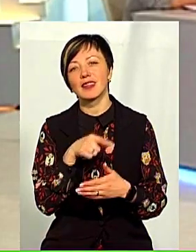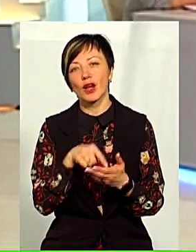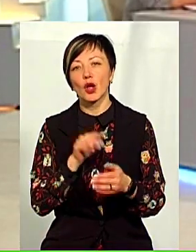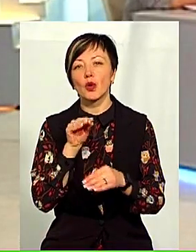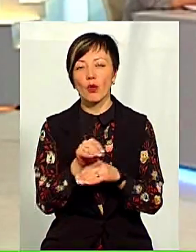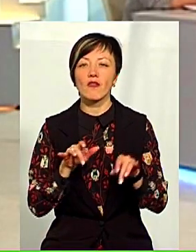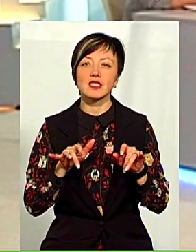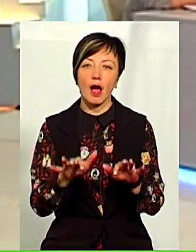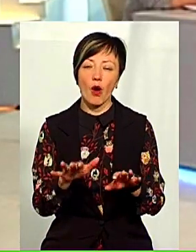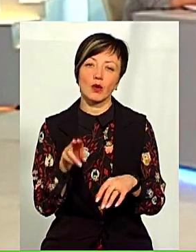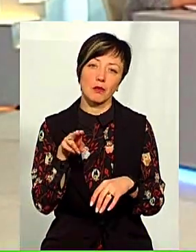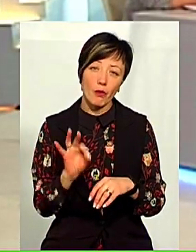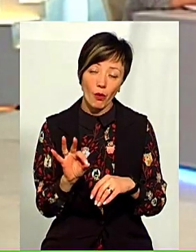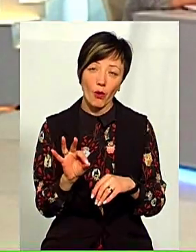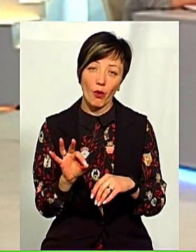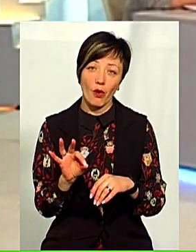Додаткові заходи по